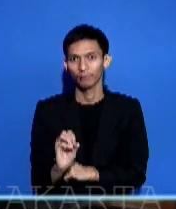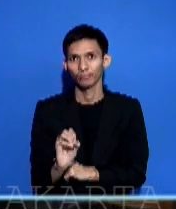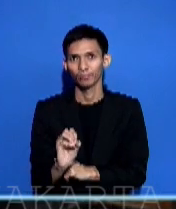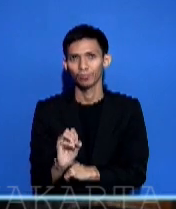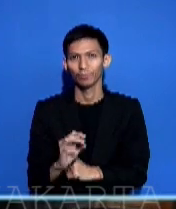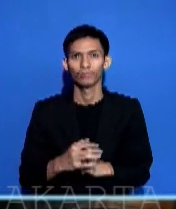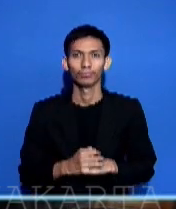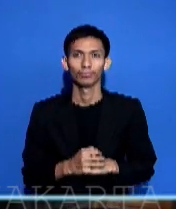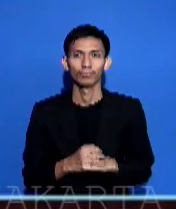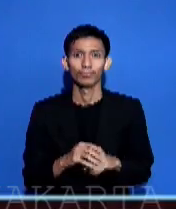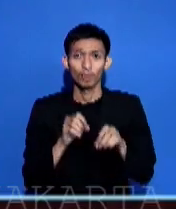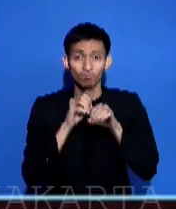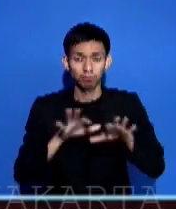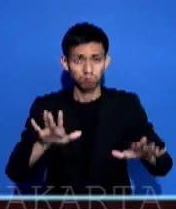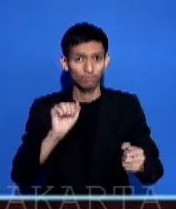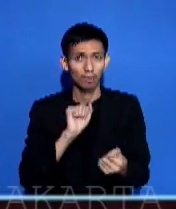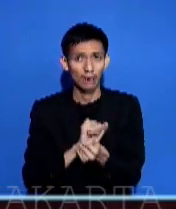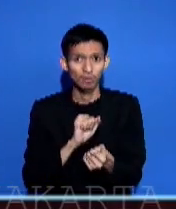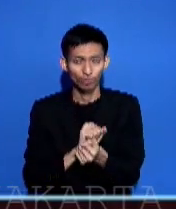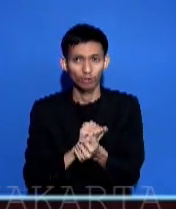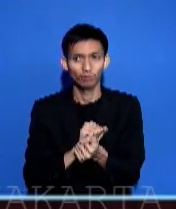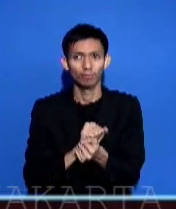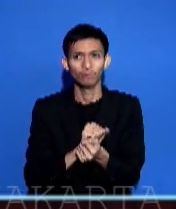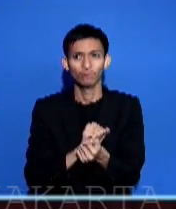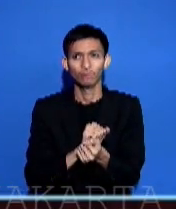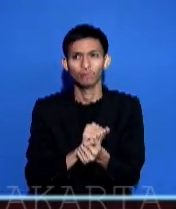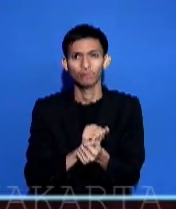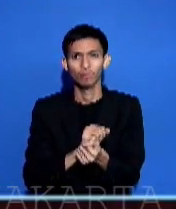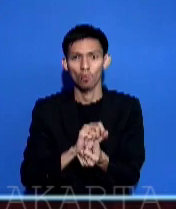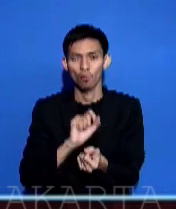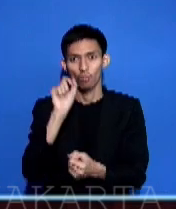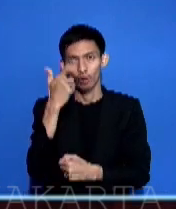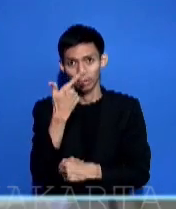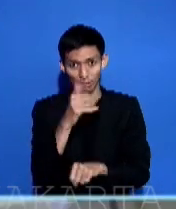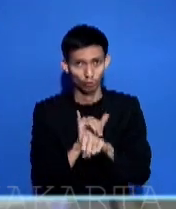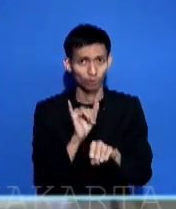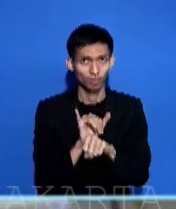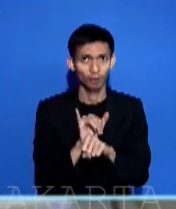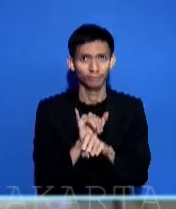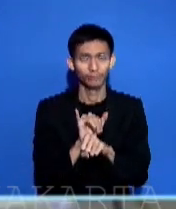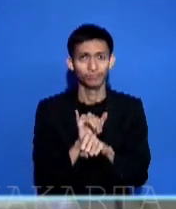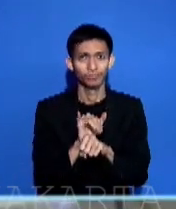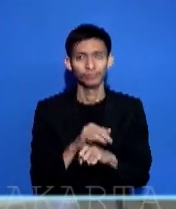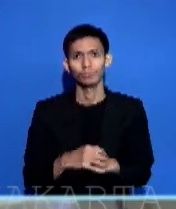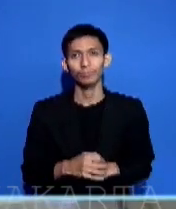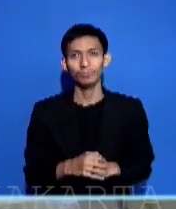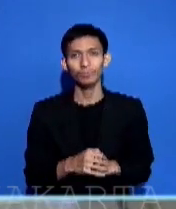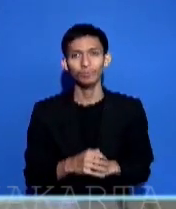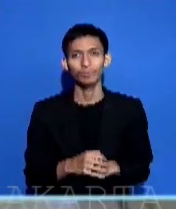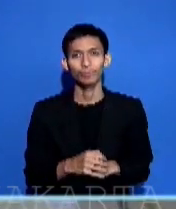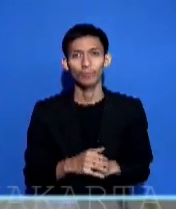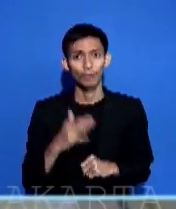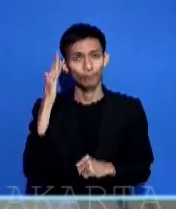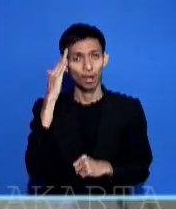Dalam rilis kinerja Polresta Yogyakarta tahun 2023, Wakapolresta Yogyakarta AKBP Rudi Setiawan